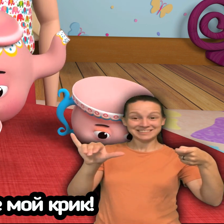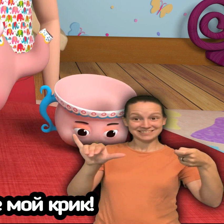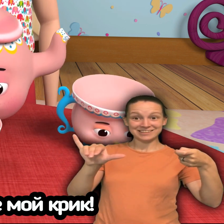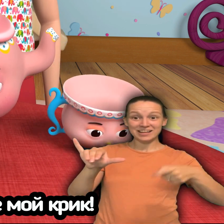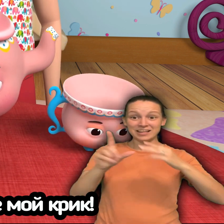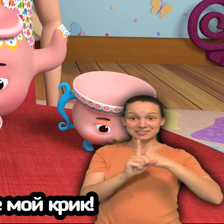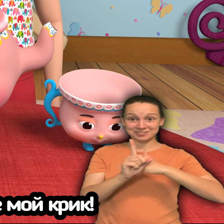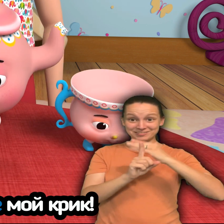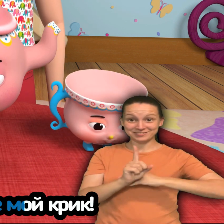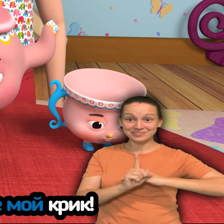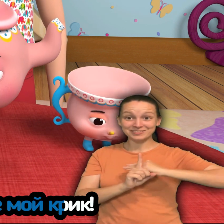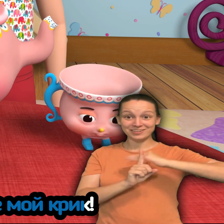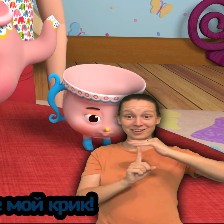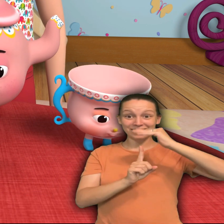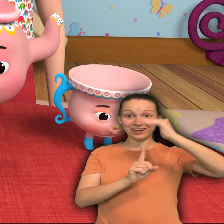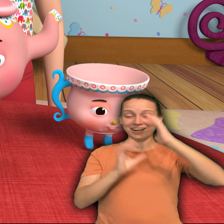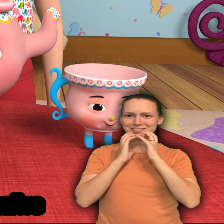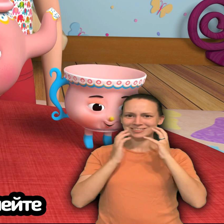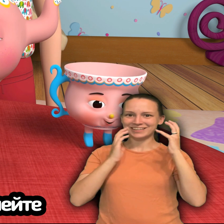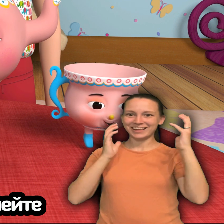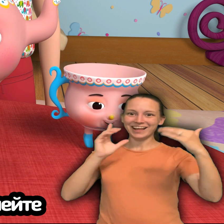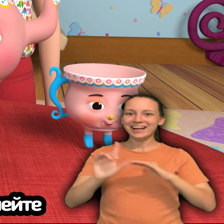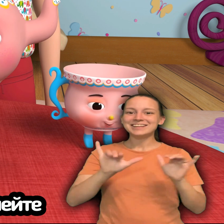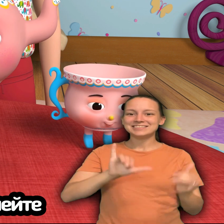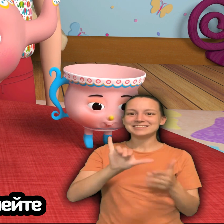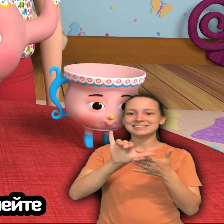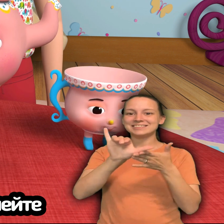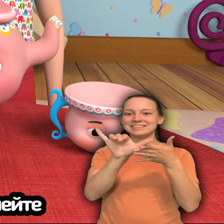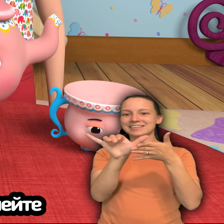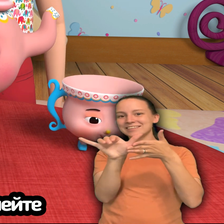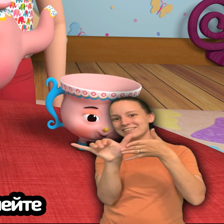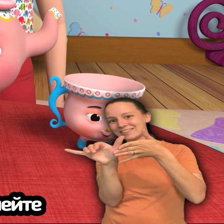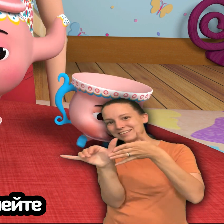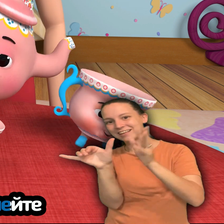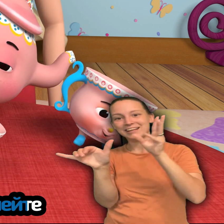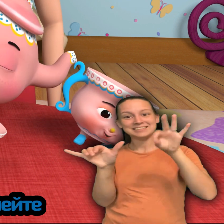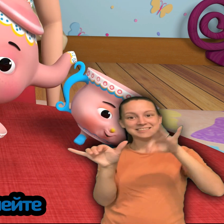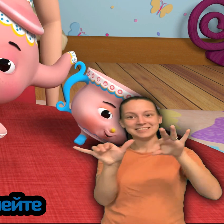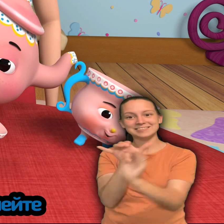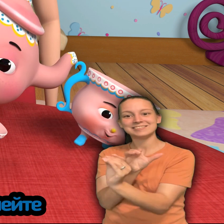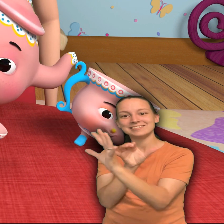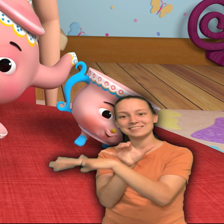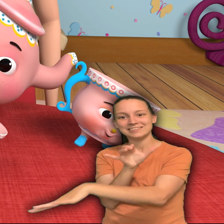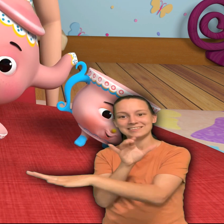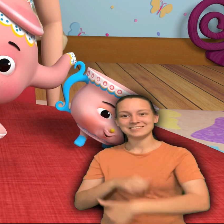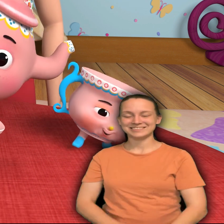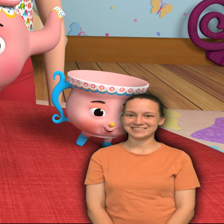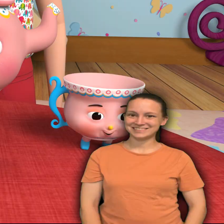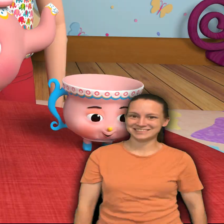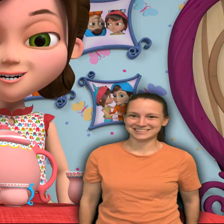Когда я закипаю, вы слышите мой крик. Просто наклоните меня и